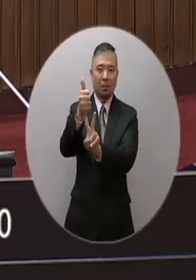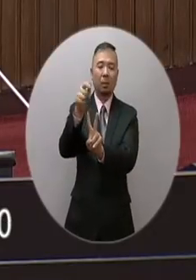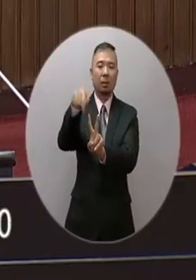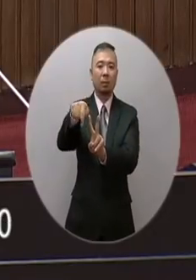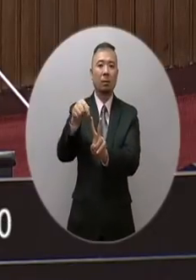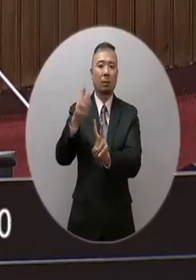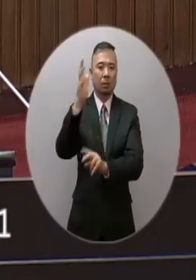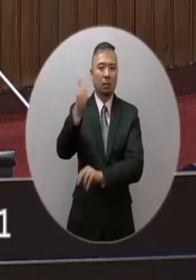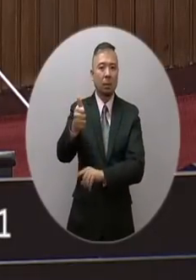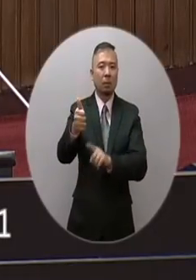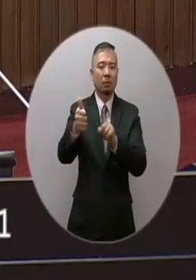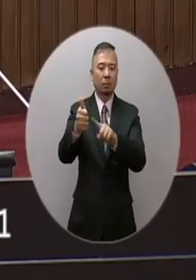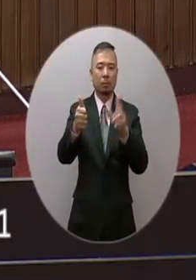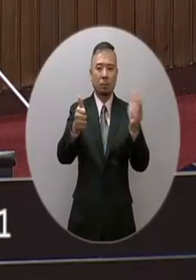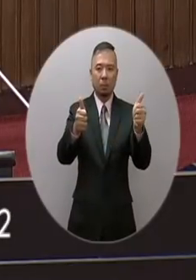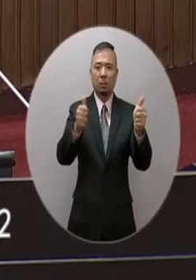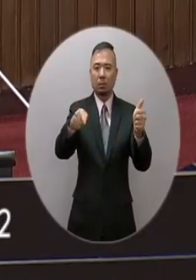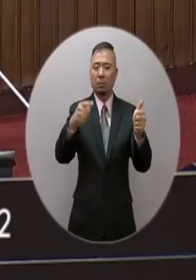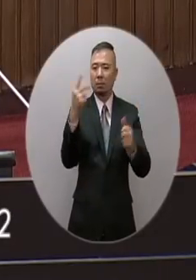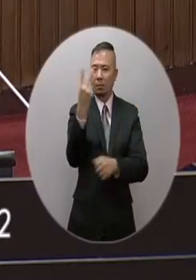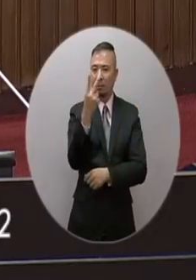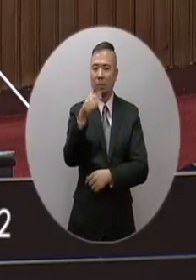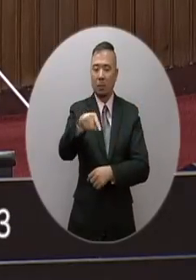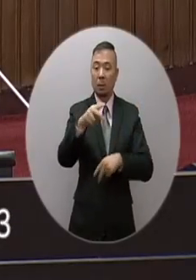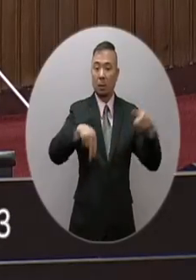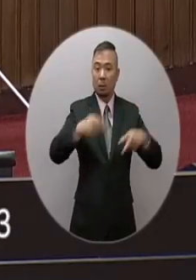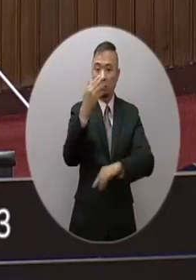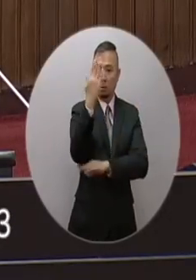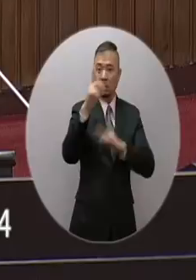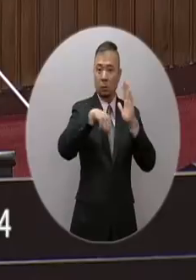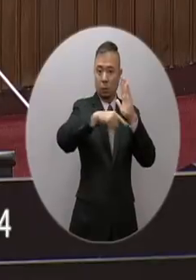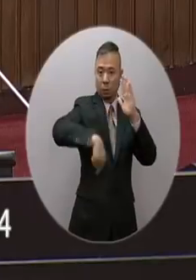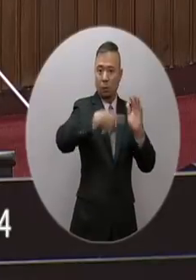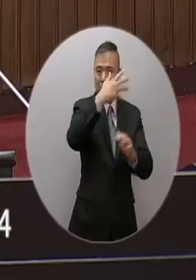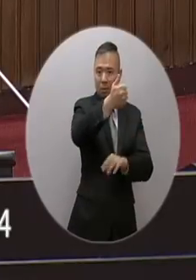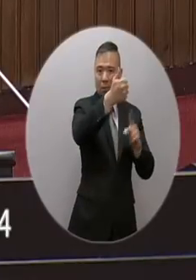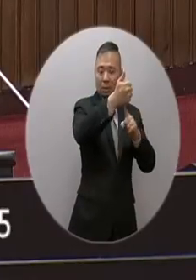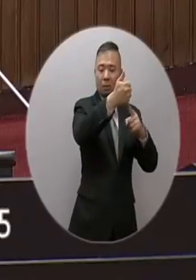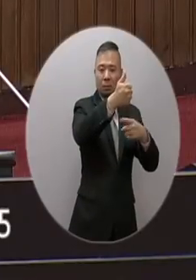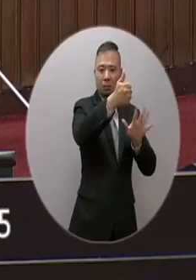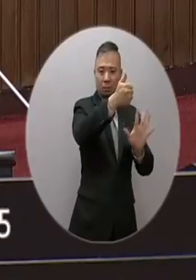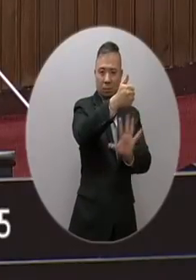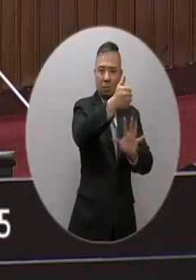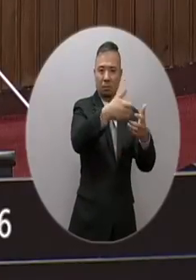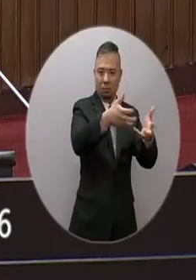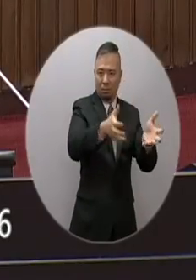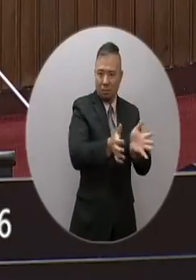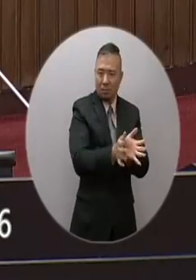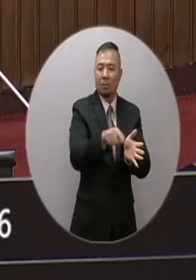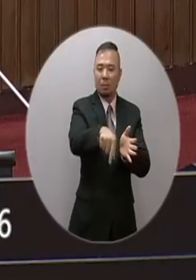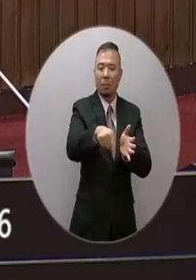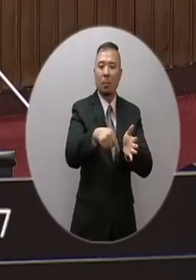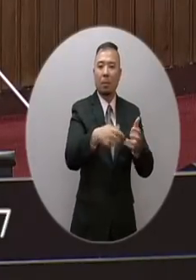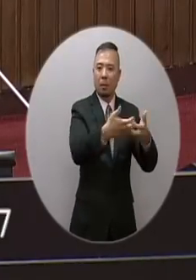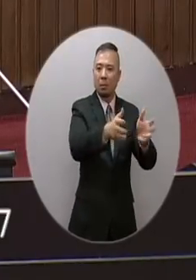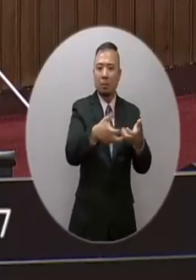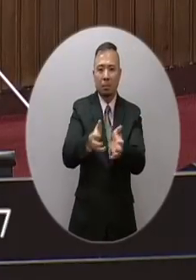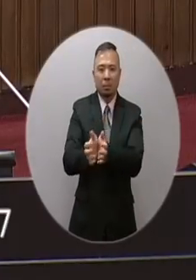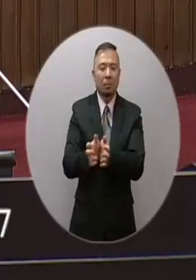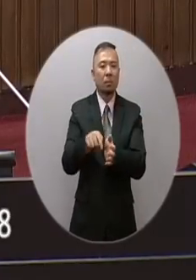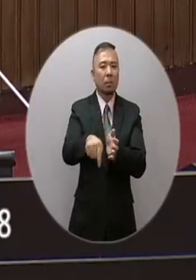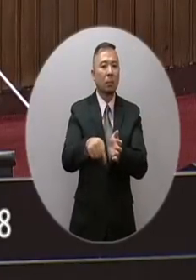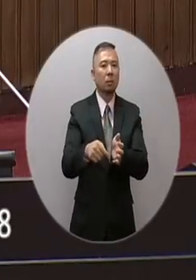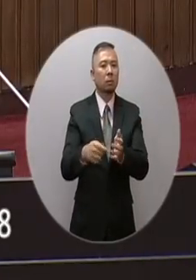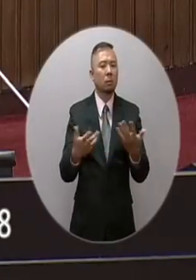是以行政院长为核心的内阁制，该是台湾必须面对、检讨、做